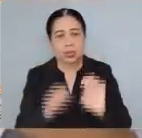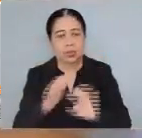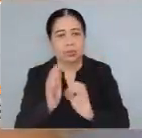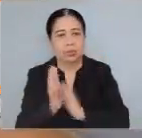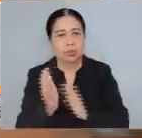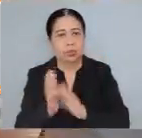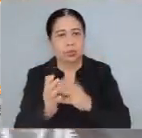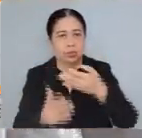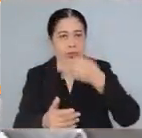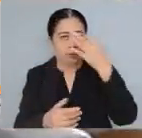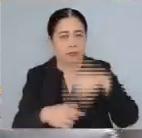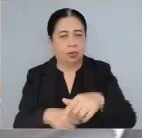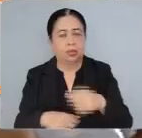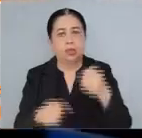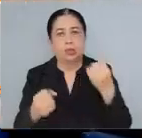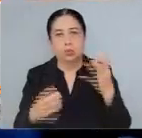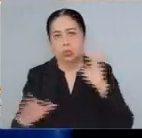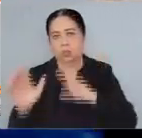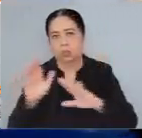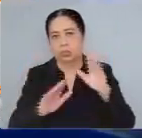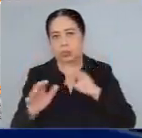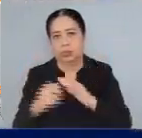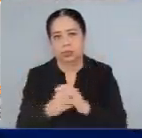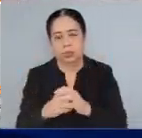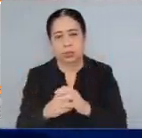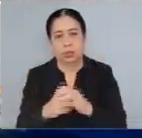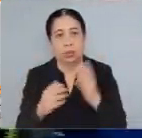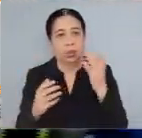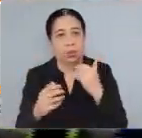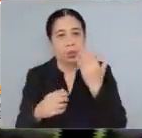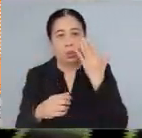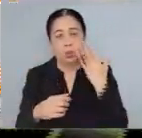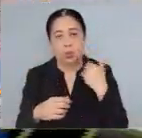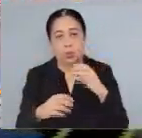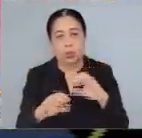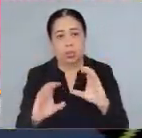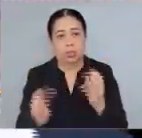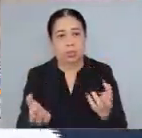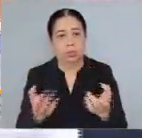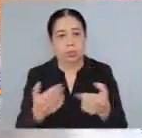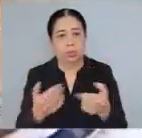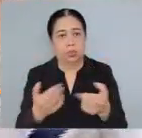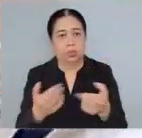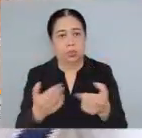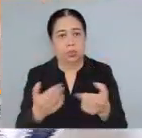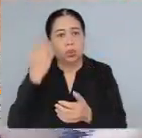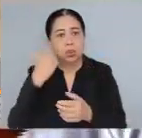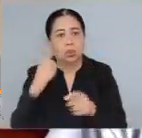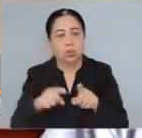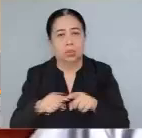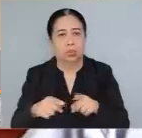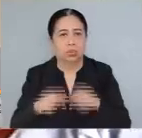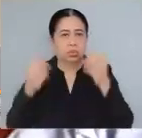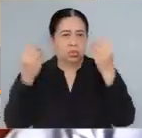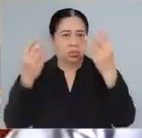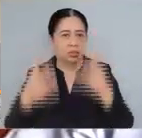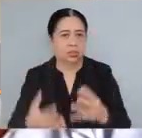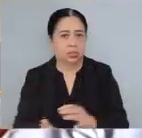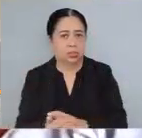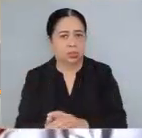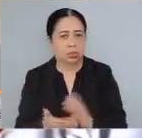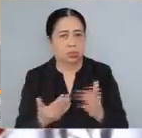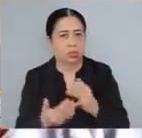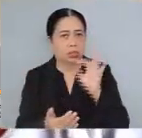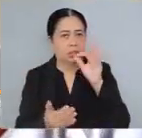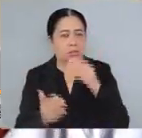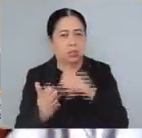Hills, doble ang problema. Bukod kasi sa kakulangan sa mga silid-aralan, kulang pa sila sa mga guro. Halos 9,000 pa